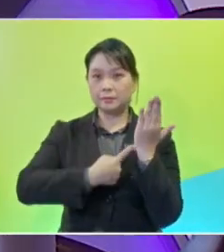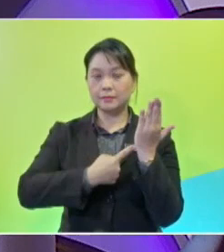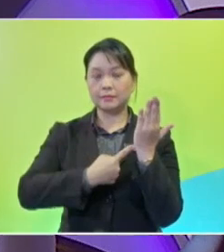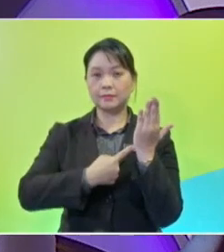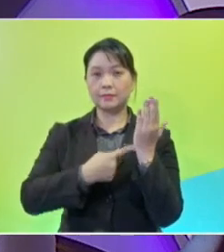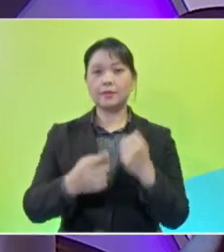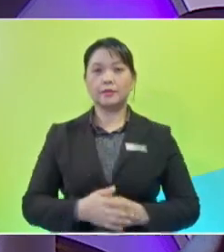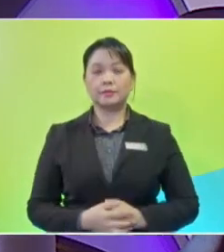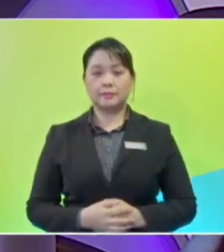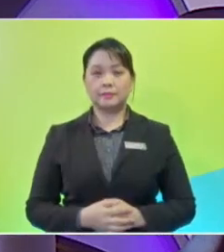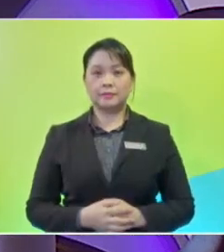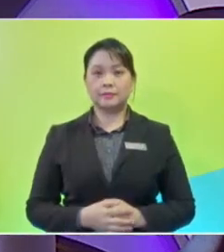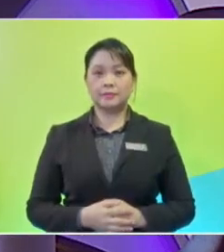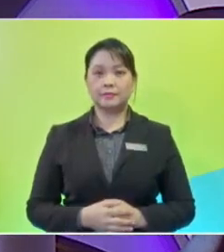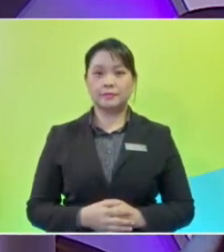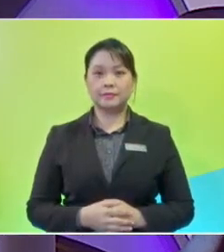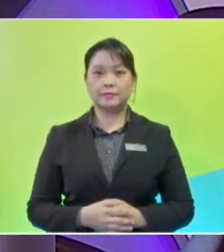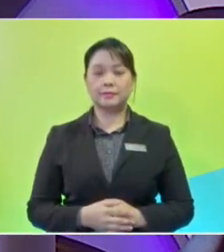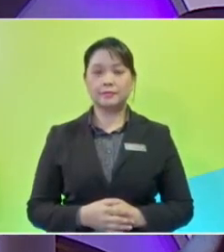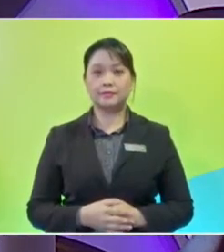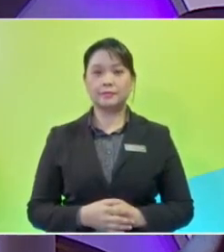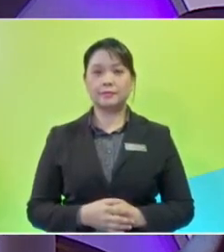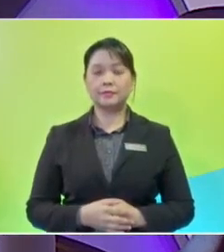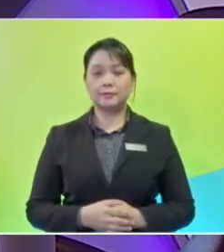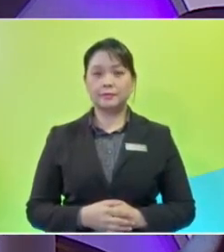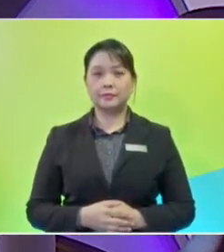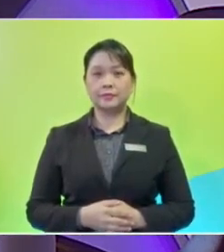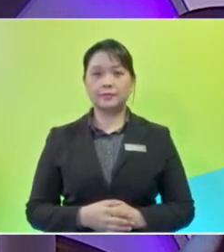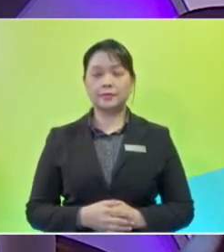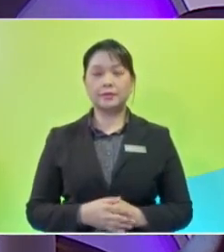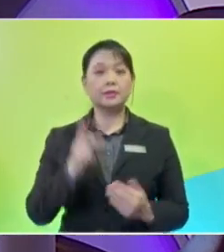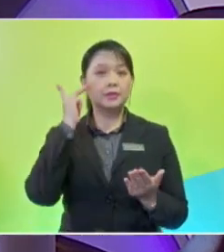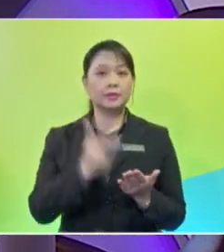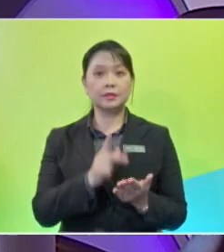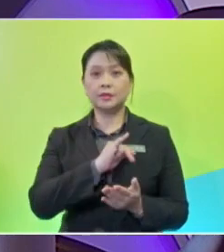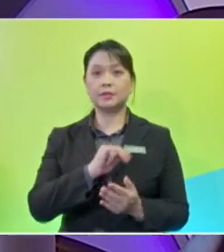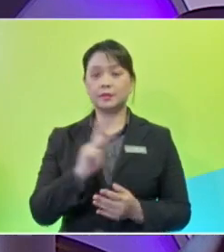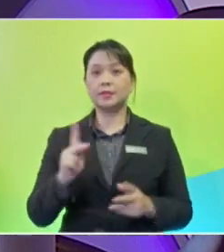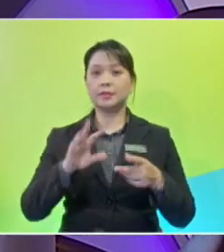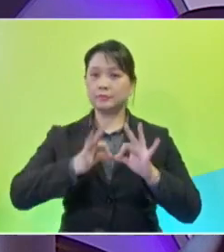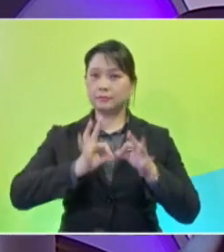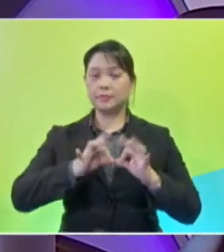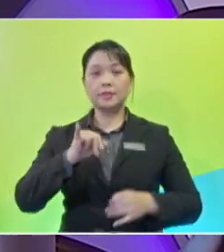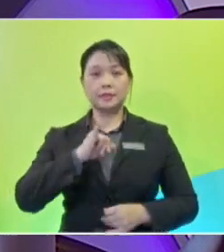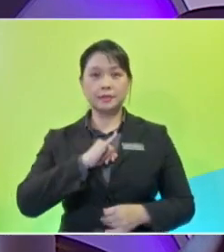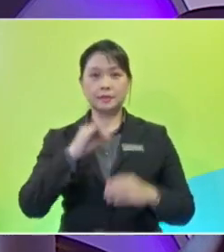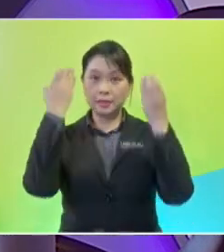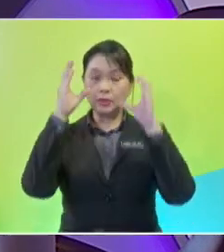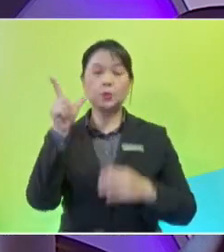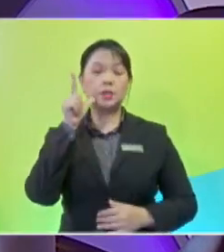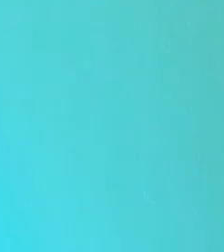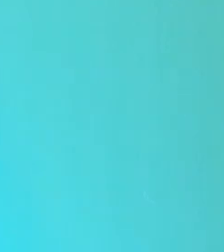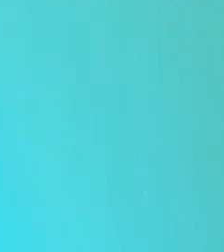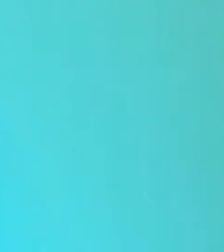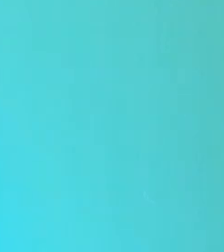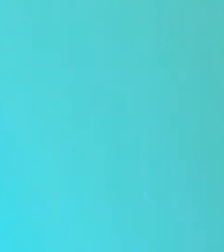eh sukses SBM kita kali ini jego Izinkan saya juga untuk memperkenalkan juru base isyarat kita siapakah beliau ini dia